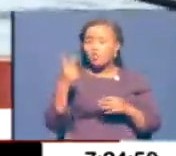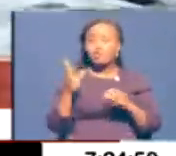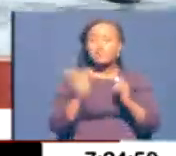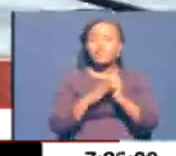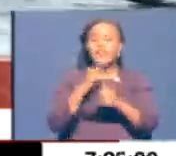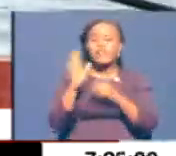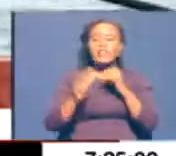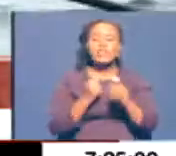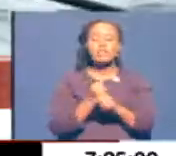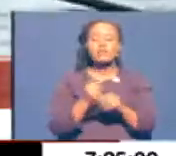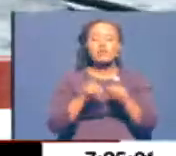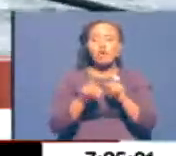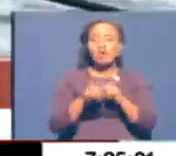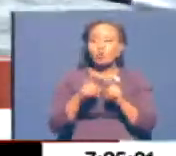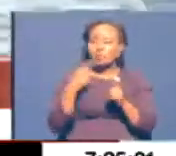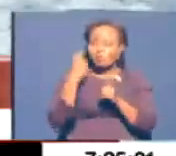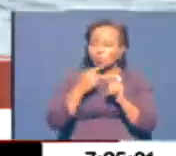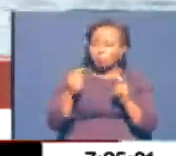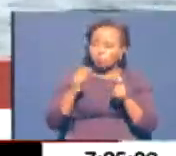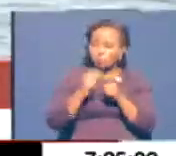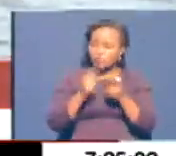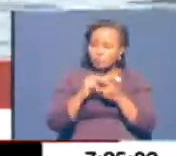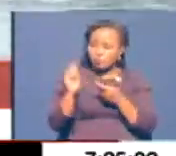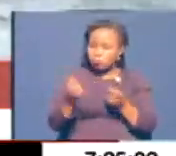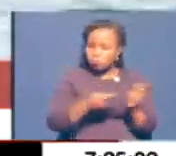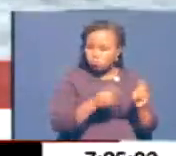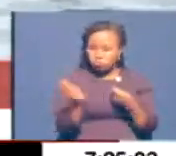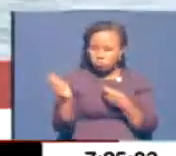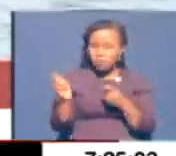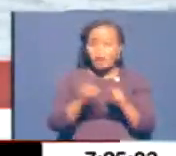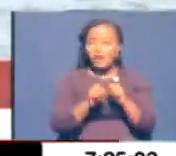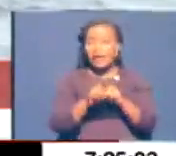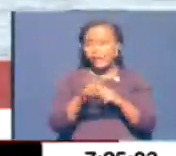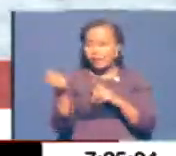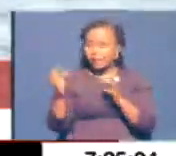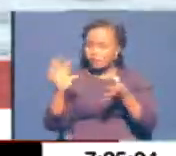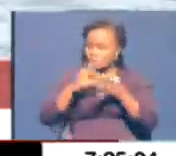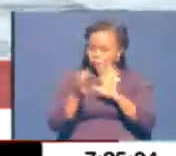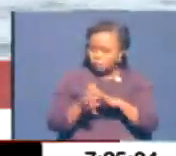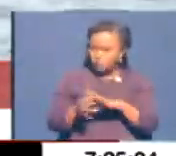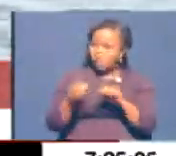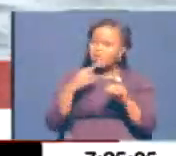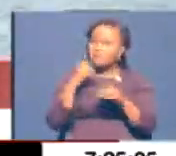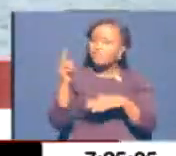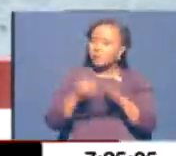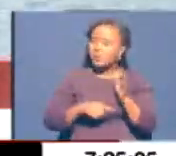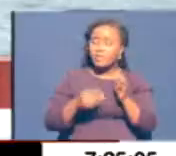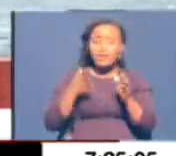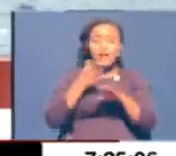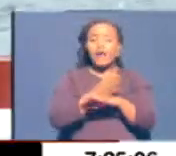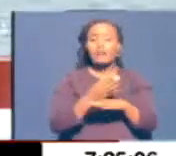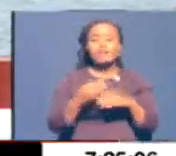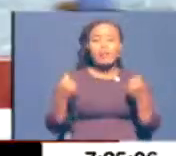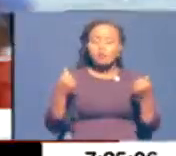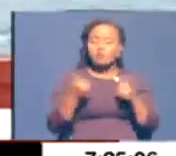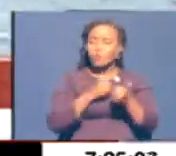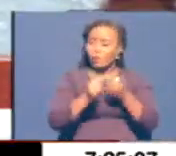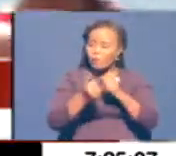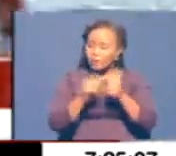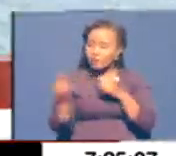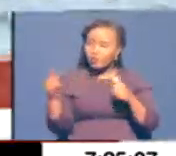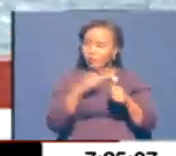ushiriki katika michezo ya tennis, badminton na wheelchair marathon amedokeza kuwa licha upinzani mkali kutoka Europa, huenda